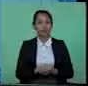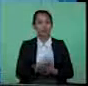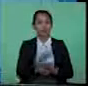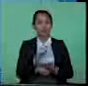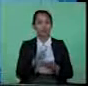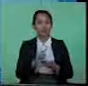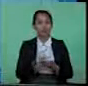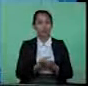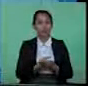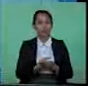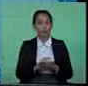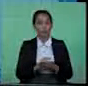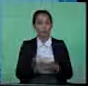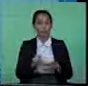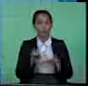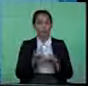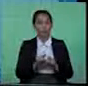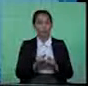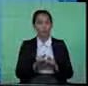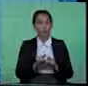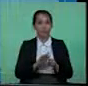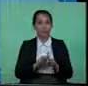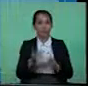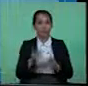Albatta, ushbu tartibda bajarishingiz kerak.